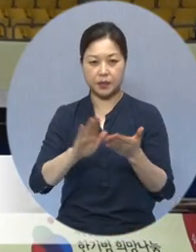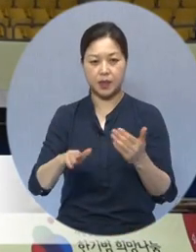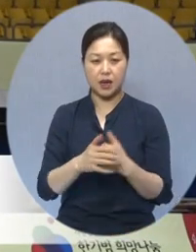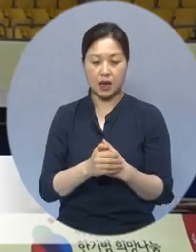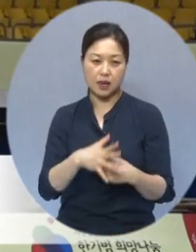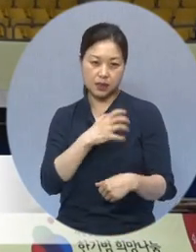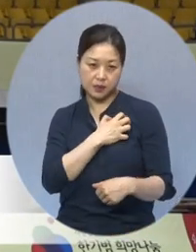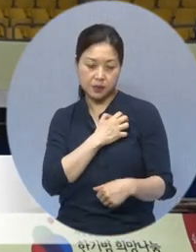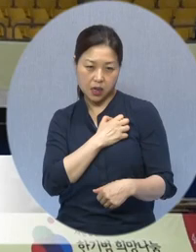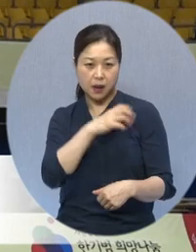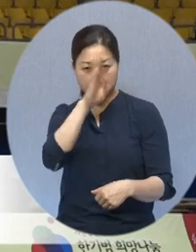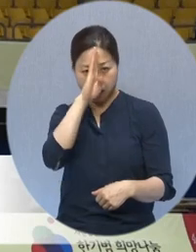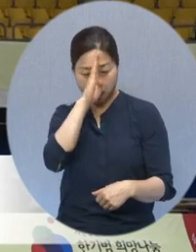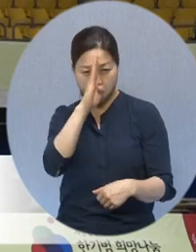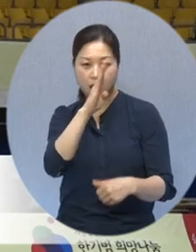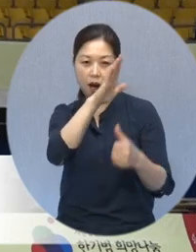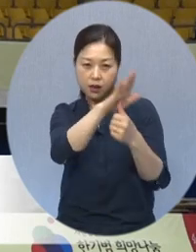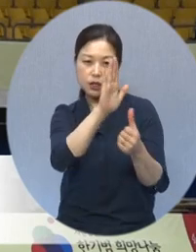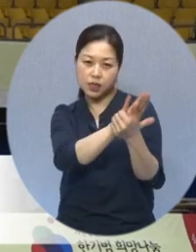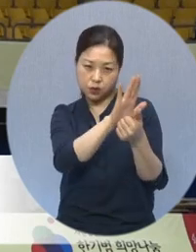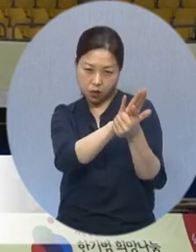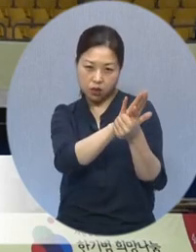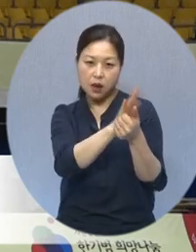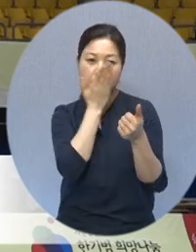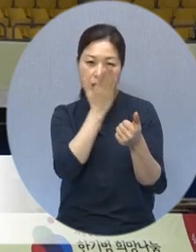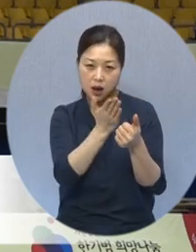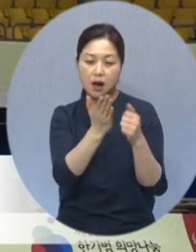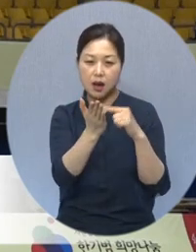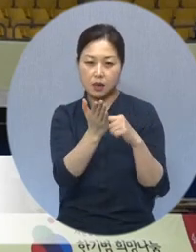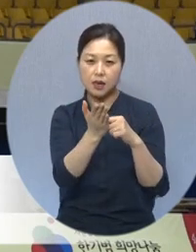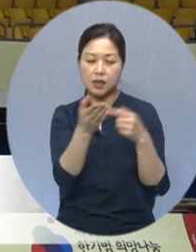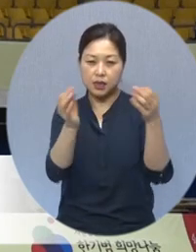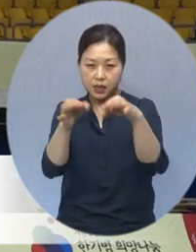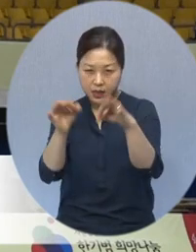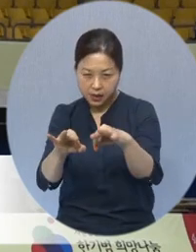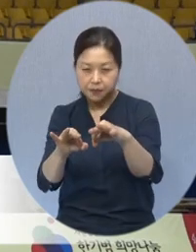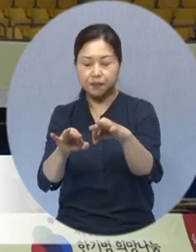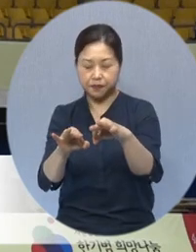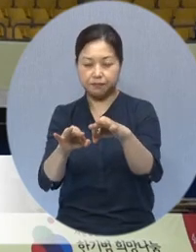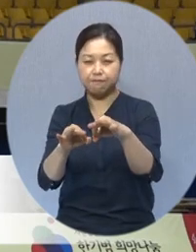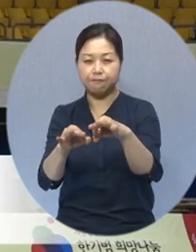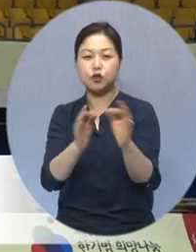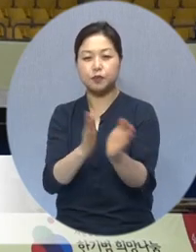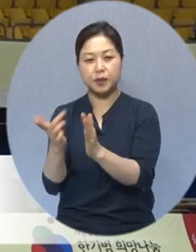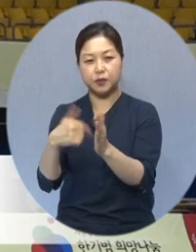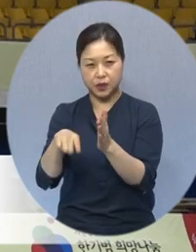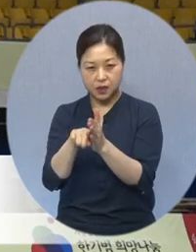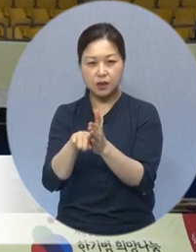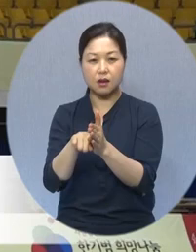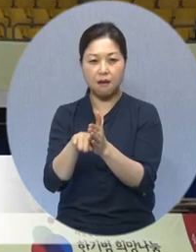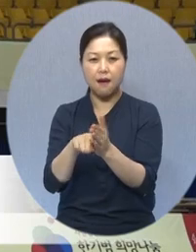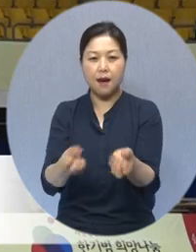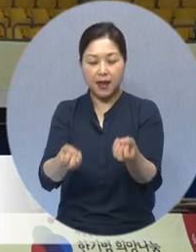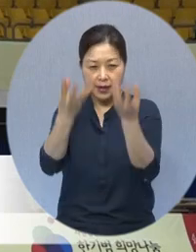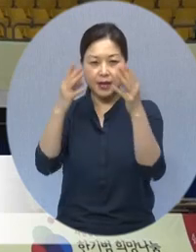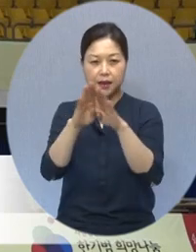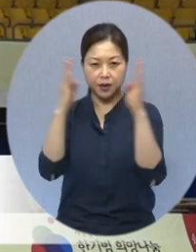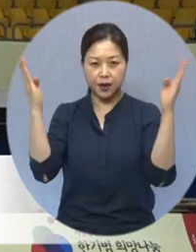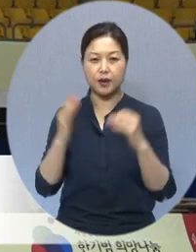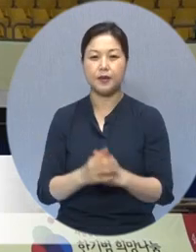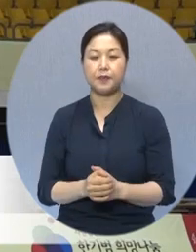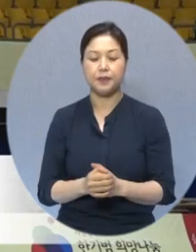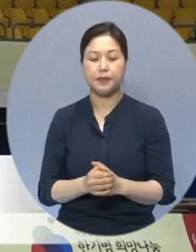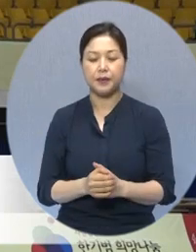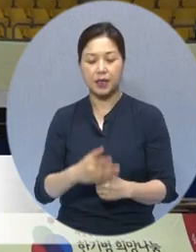아이들을 지원할 수 있는, 후원할 수 있는 기금과 상금을 마련하려고 이렇게 행사를 개최하게